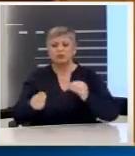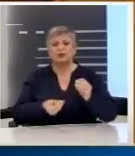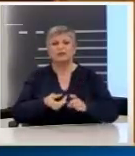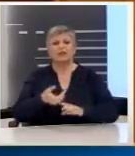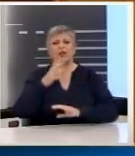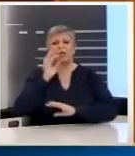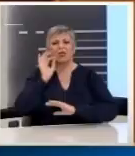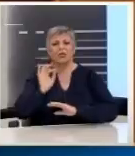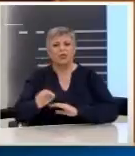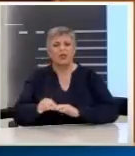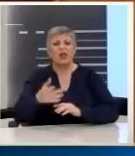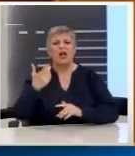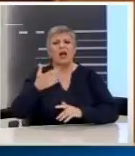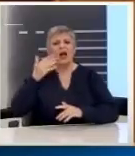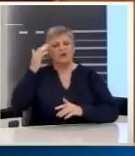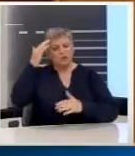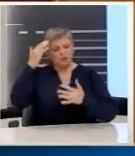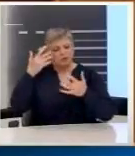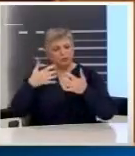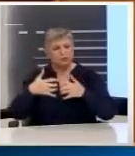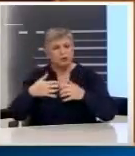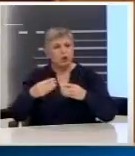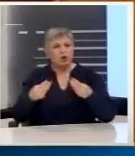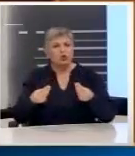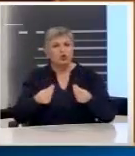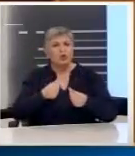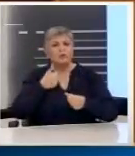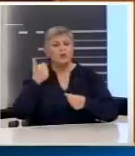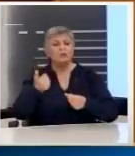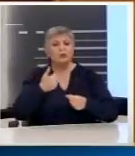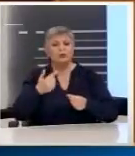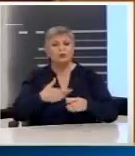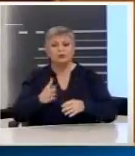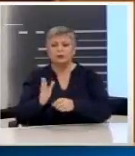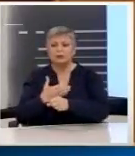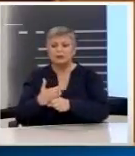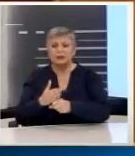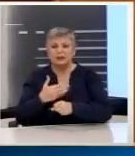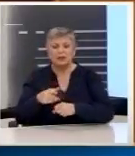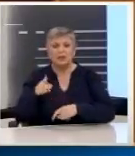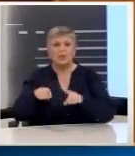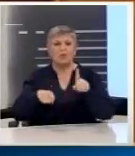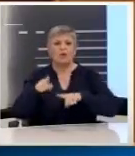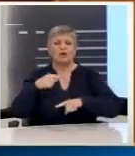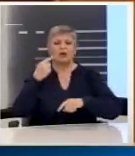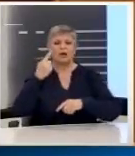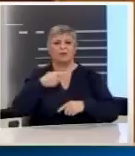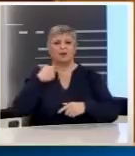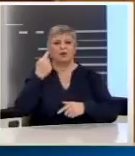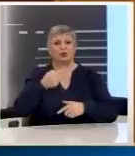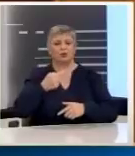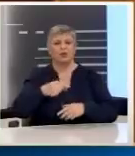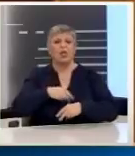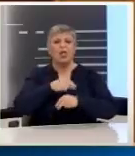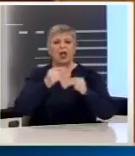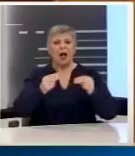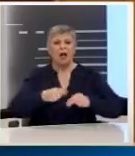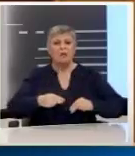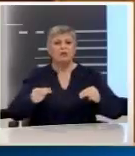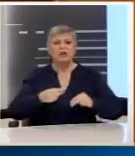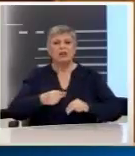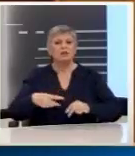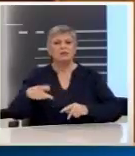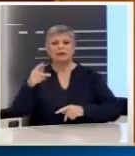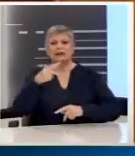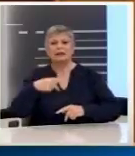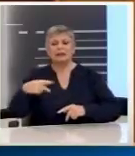ασκευωρίες και τελικά, και αυτό είναι το χειρότερο για το πολιτικό σύστημα, να καταλήγουν στα μάτια της ελληνικής κοινωνίας